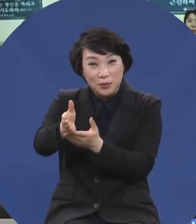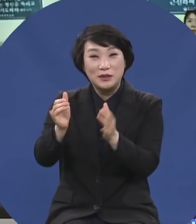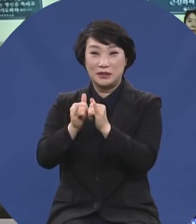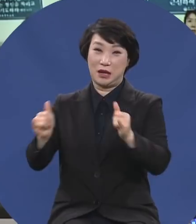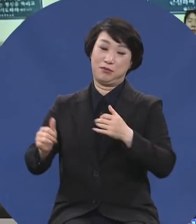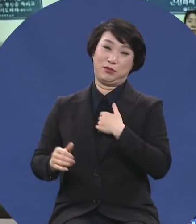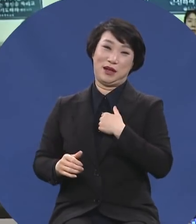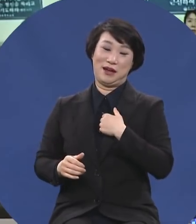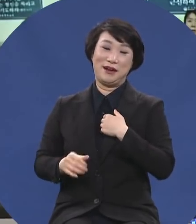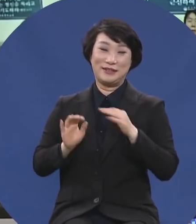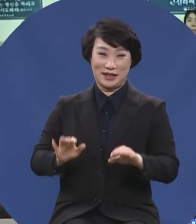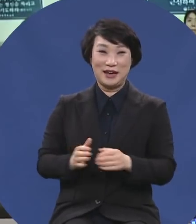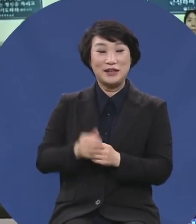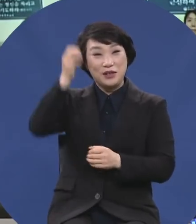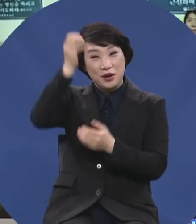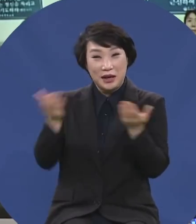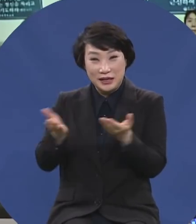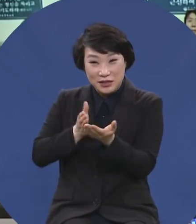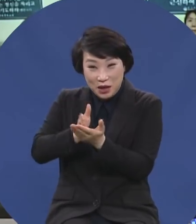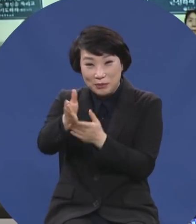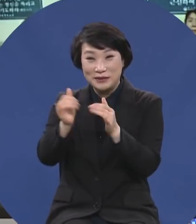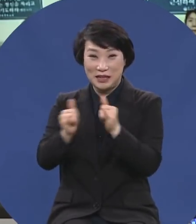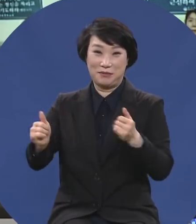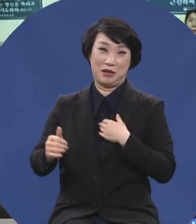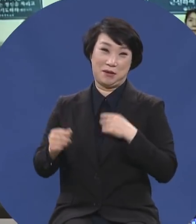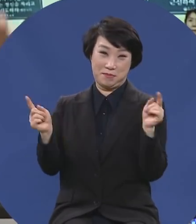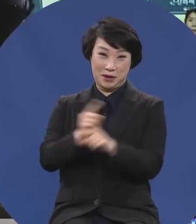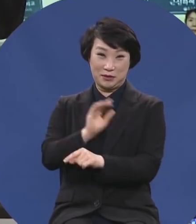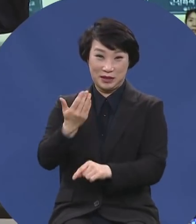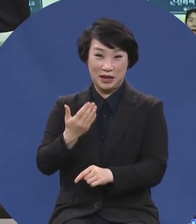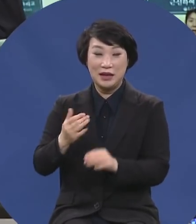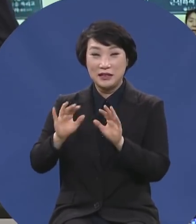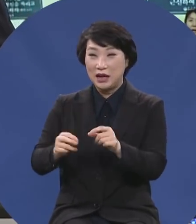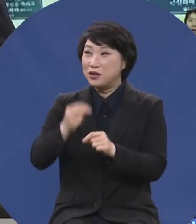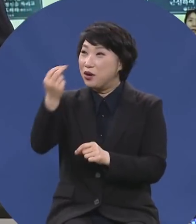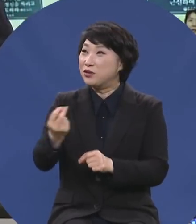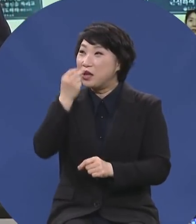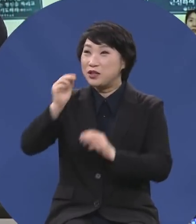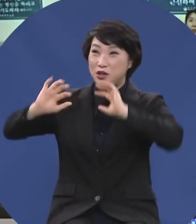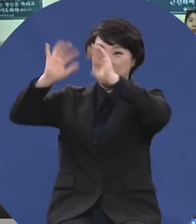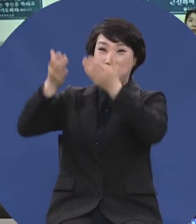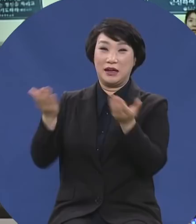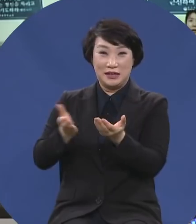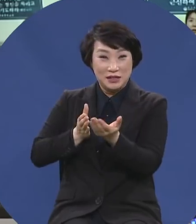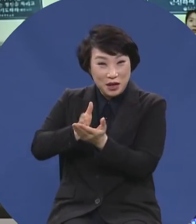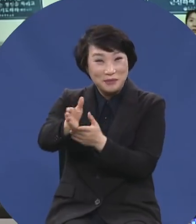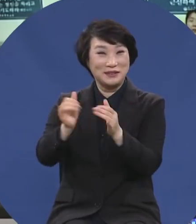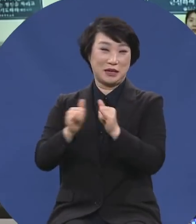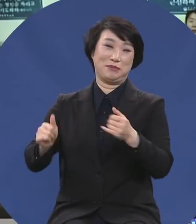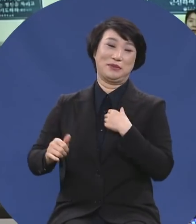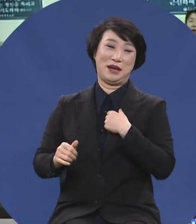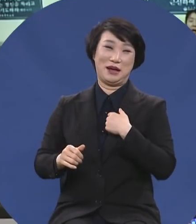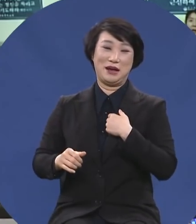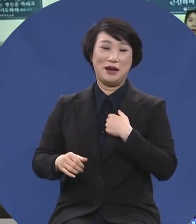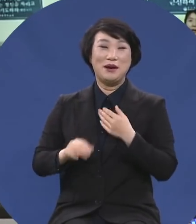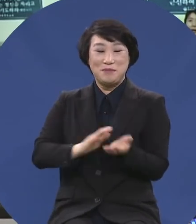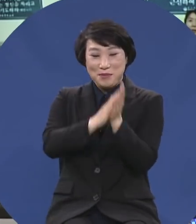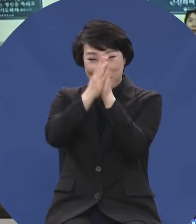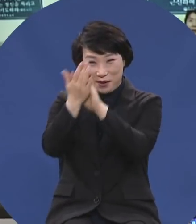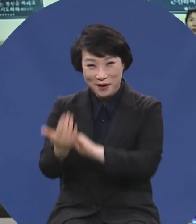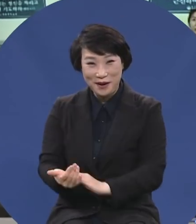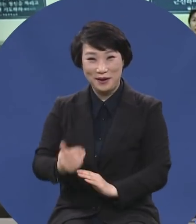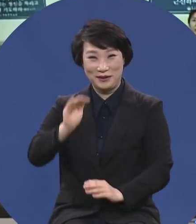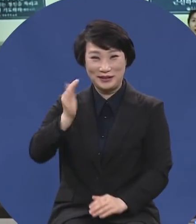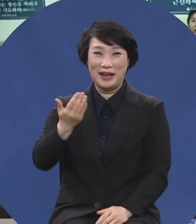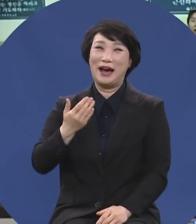사람으로, 영적인 사건 중심의 사람으로, 영생과 천국의 사건 중심의 사람으로 변해버렸다 이